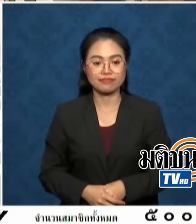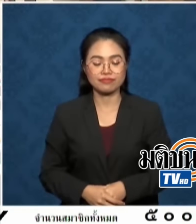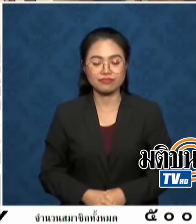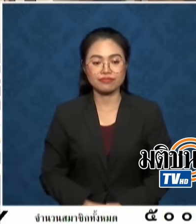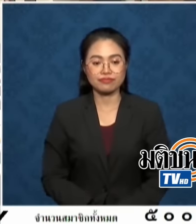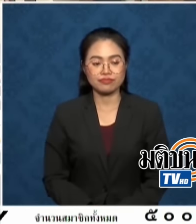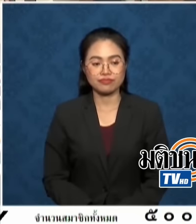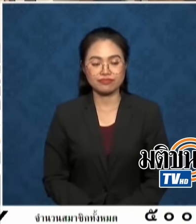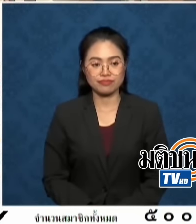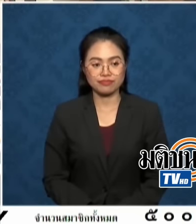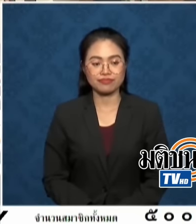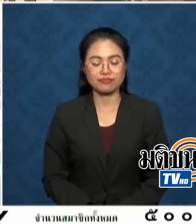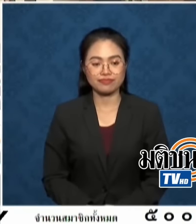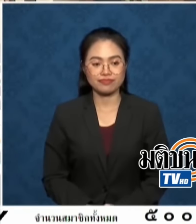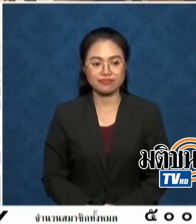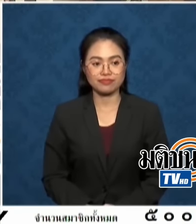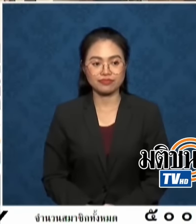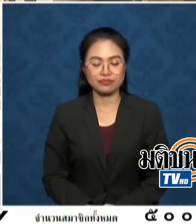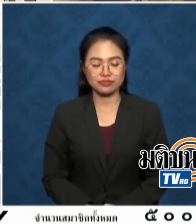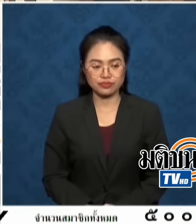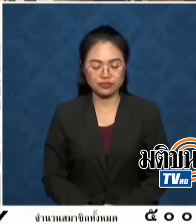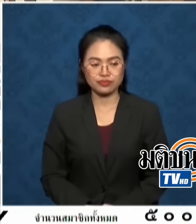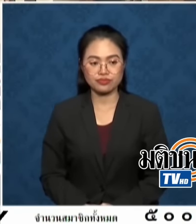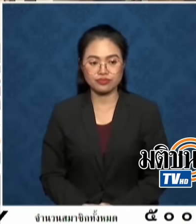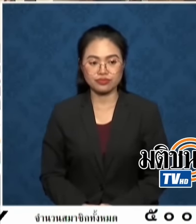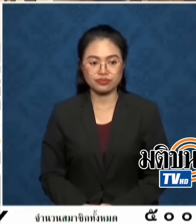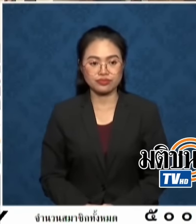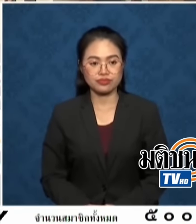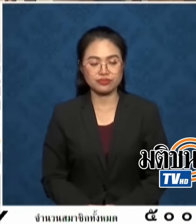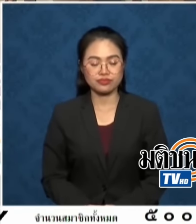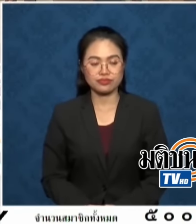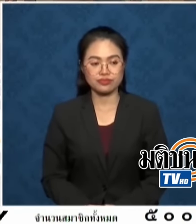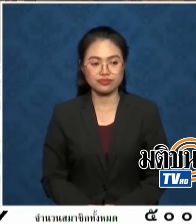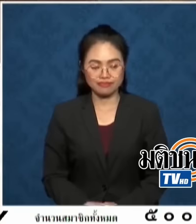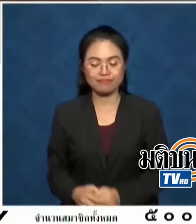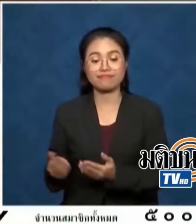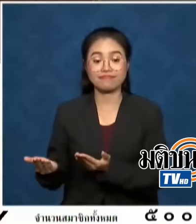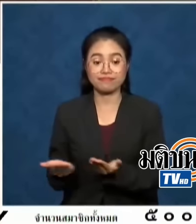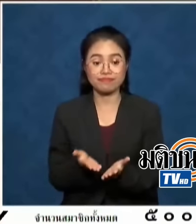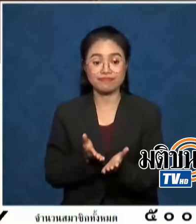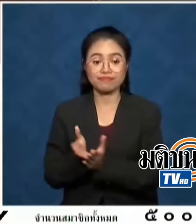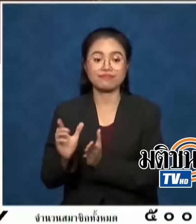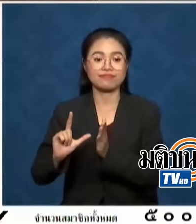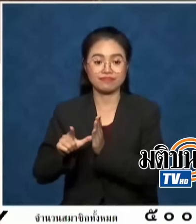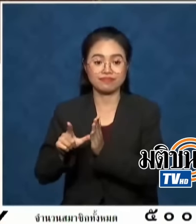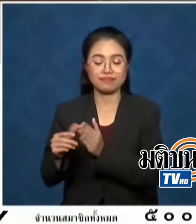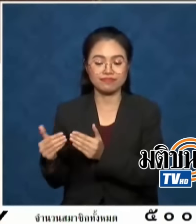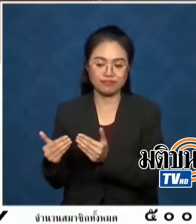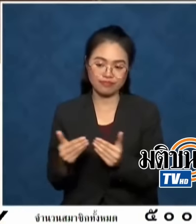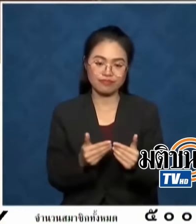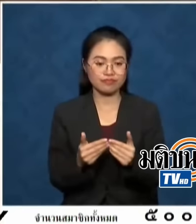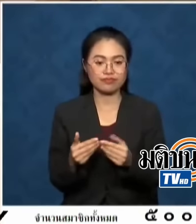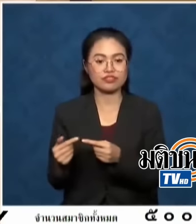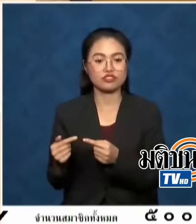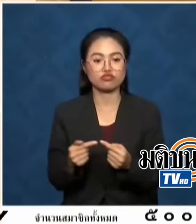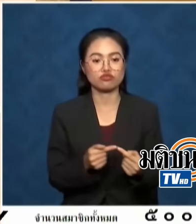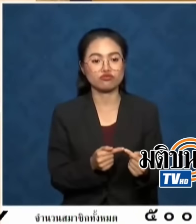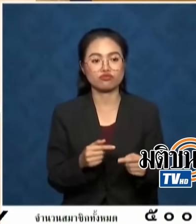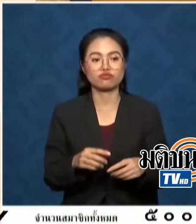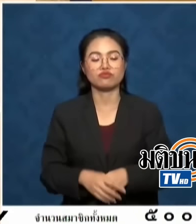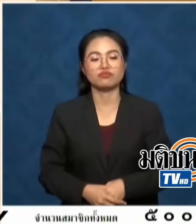ไหม ไม่ติดใจค่ะ ไม่ติดใจนะครับก็เชิญท่านเลขาครับดำเนินการต่อครับ